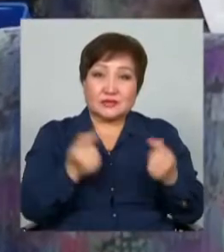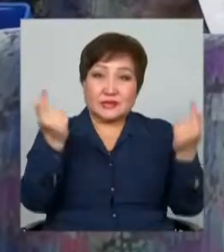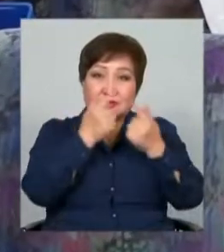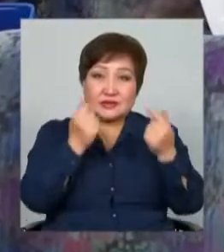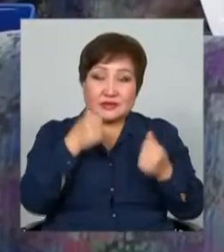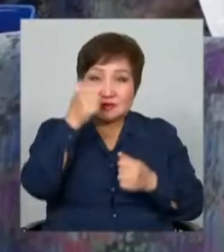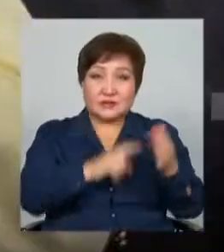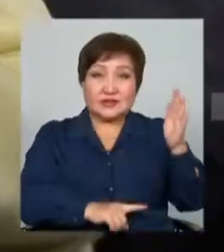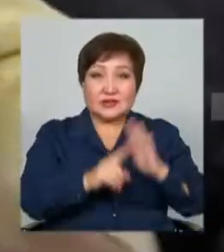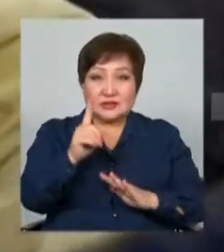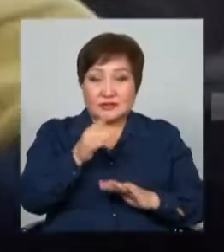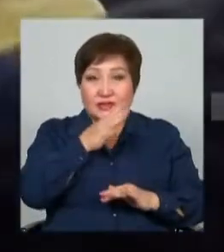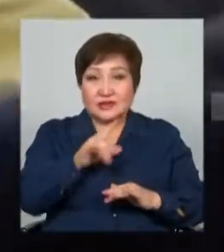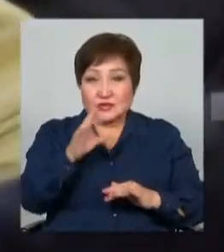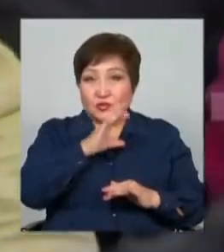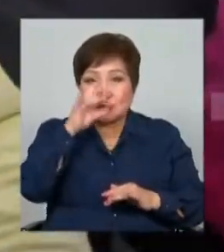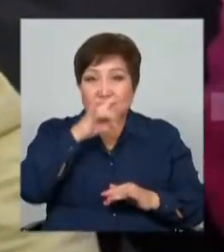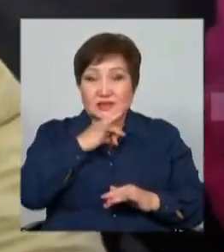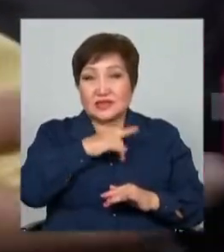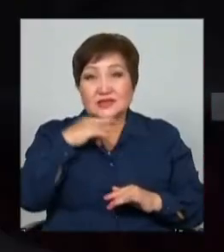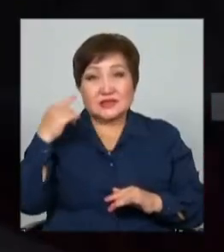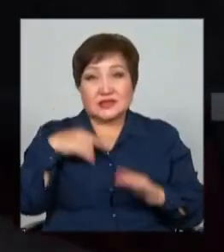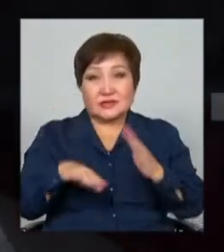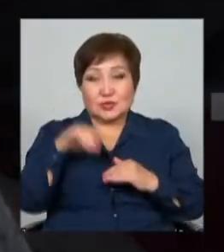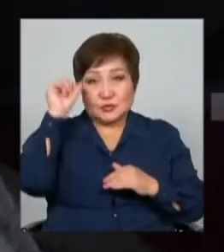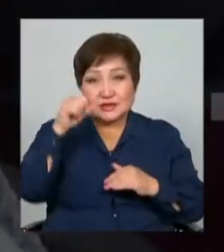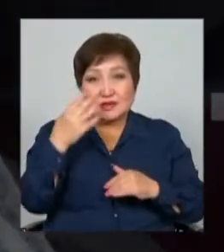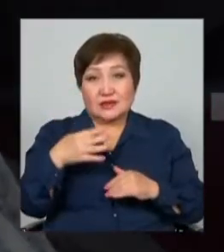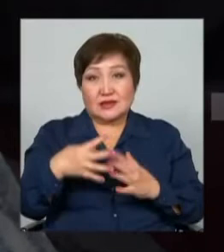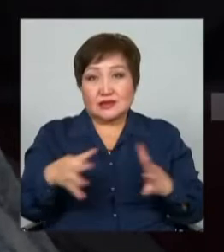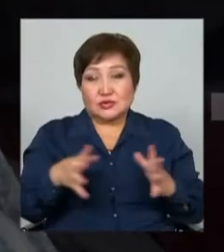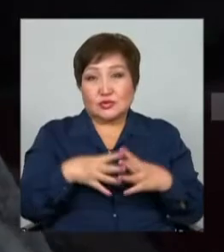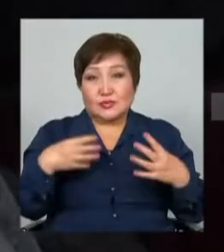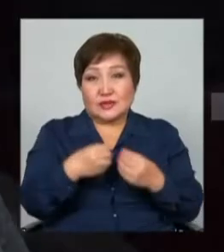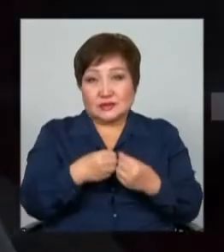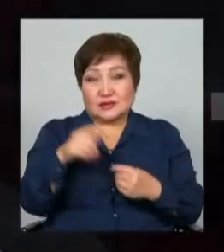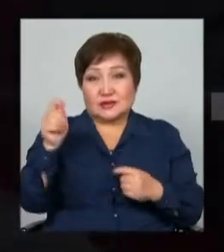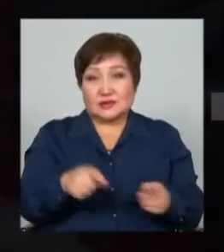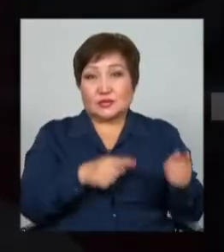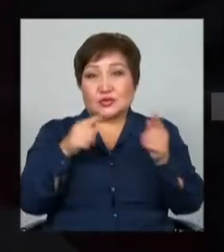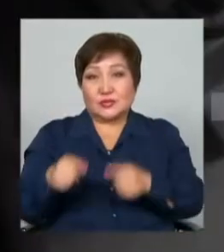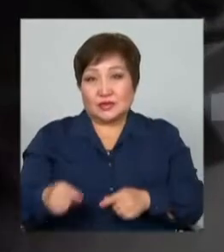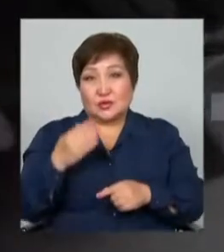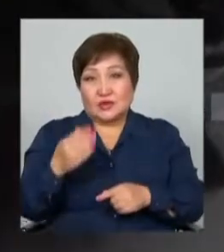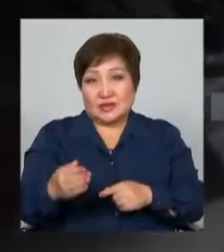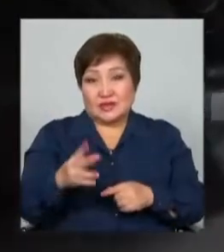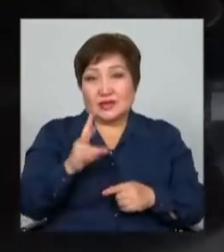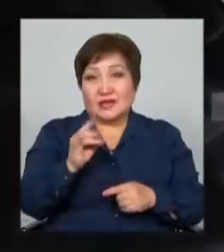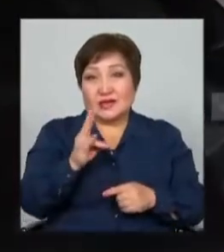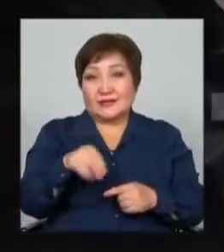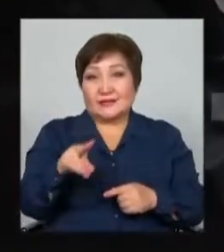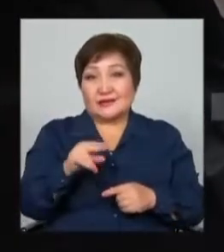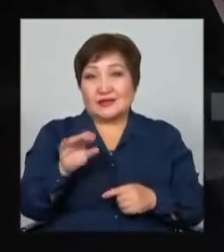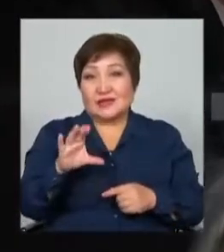бері Солтүстік Қазақстан облысына Ресей мен Өзбекстаннан 40-қа жуық отбасы көшіп келген. Оларға қандас мәртебесі берілді.